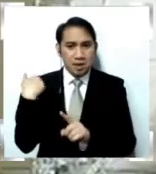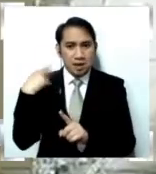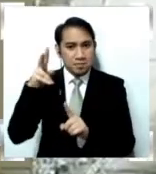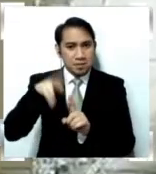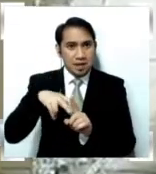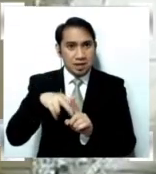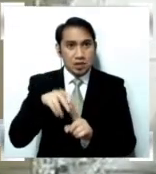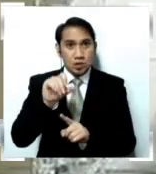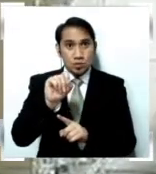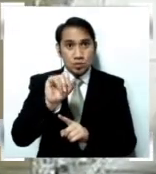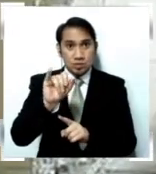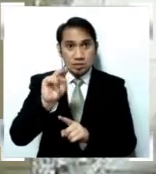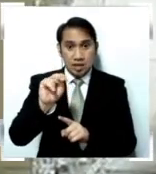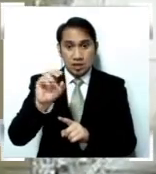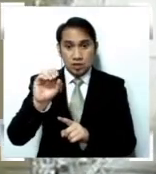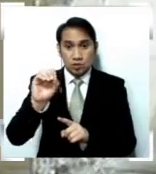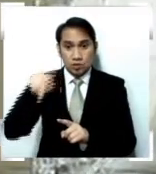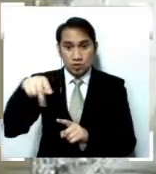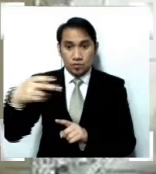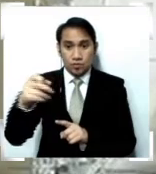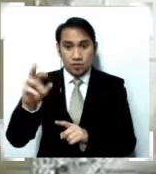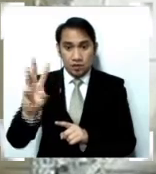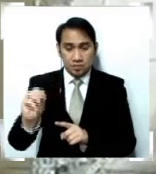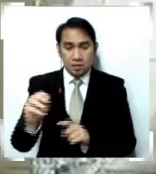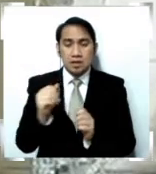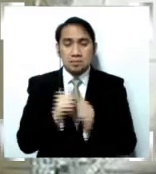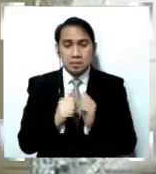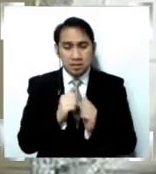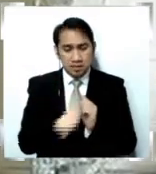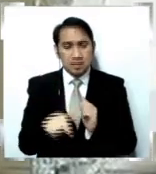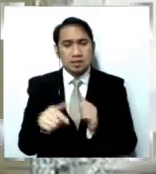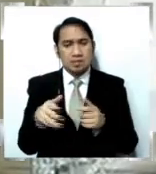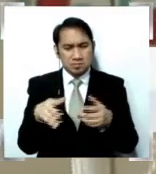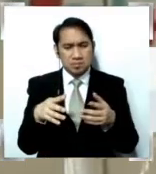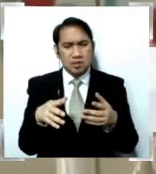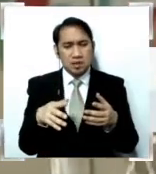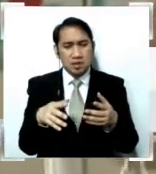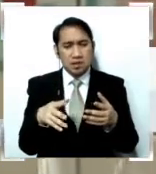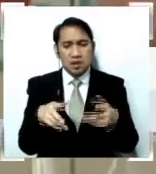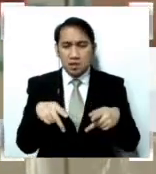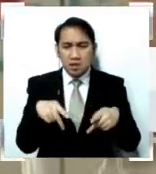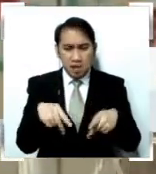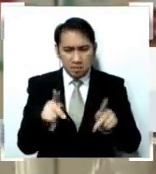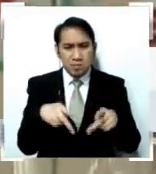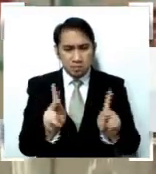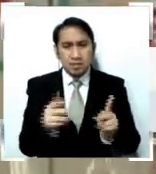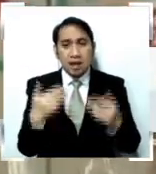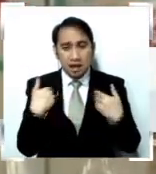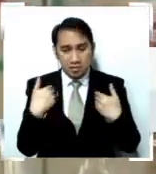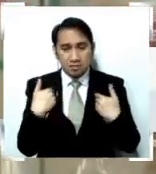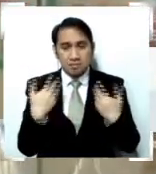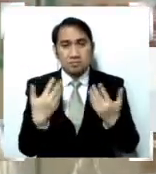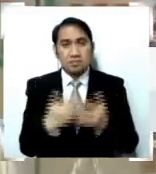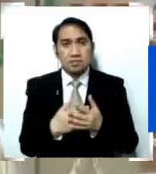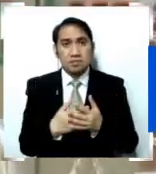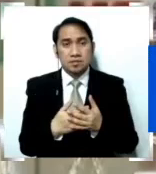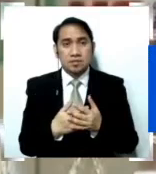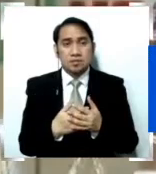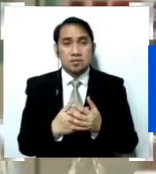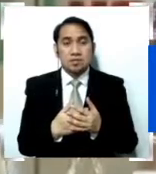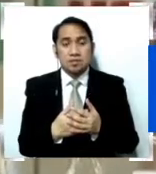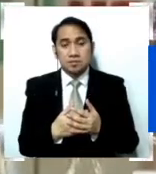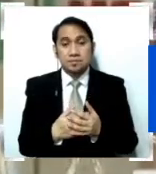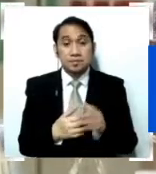Covered po yan ng compassionate use permit, so wala pong nalabag ang ating presidente. Talaga pong halos ko equal po yung Sinovac at saka